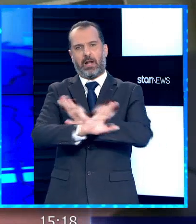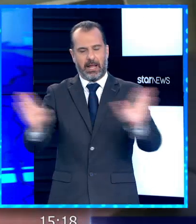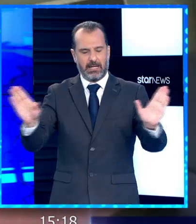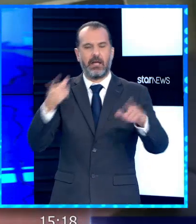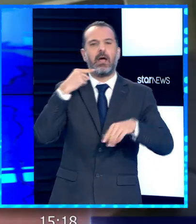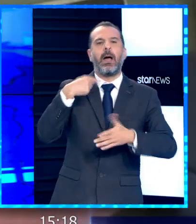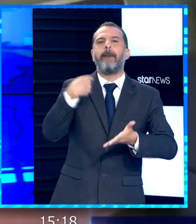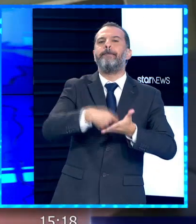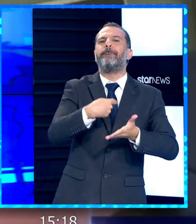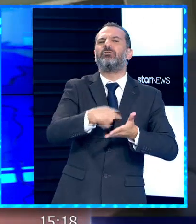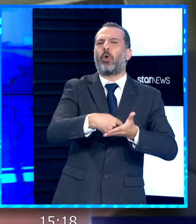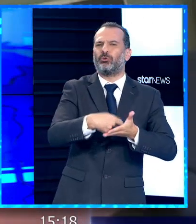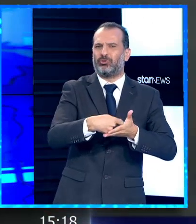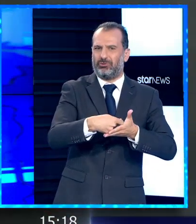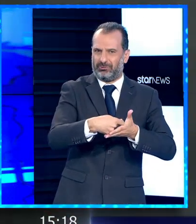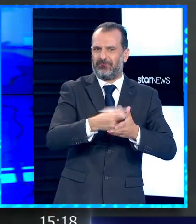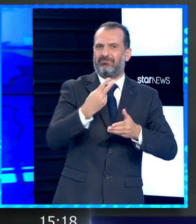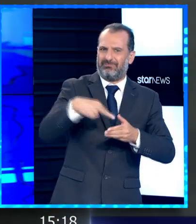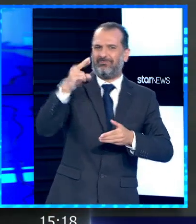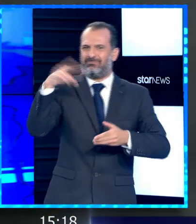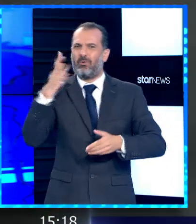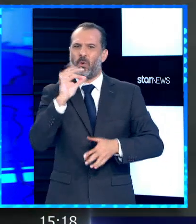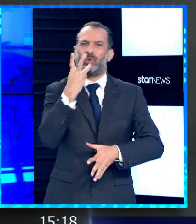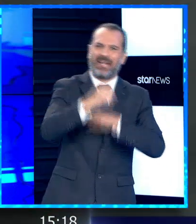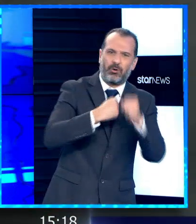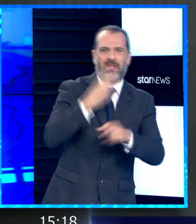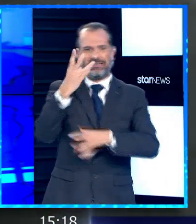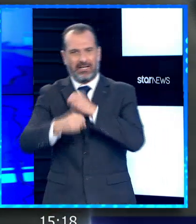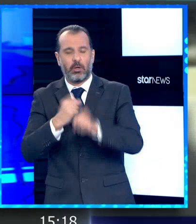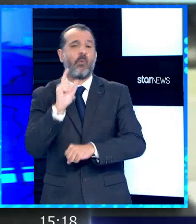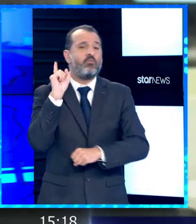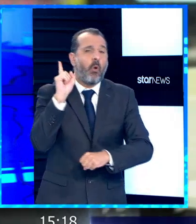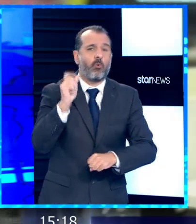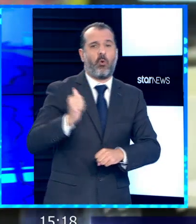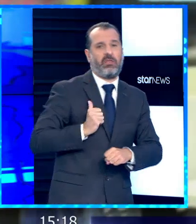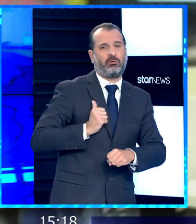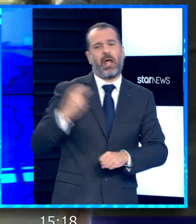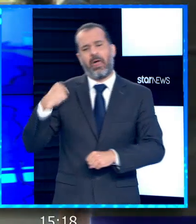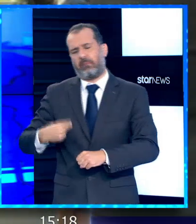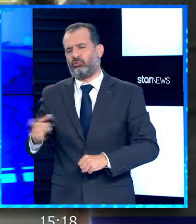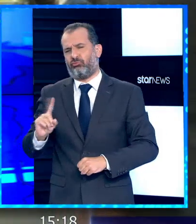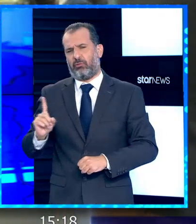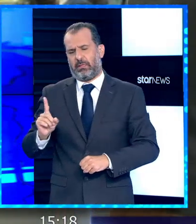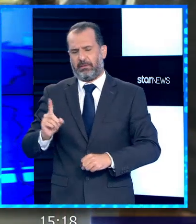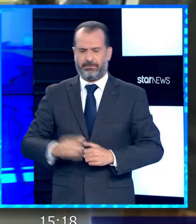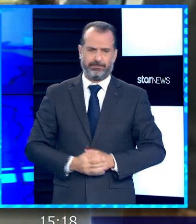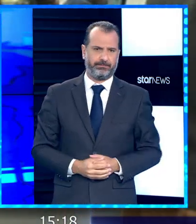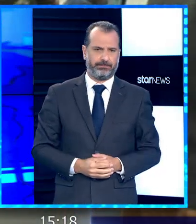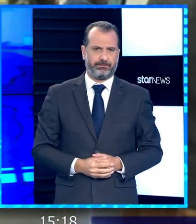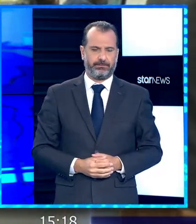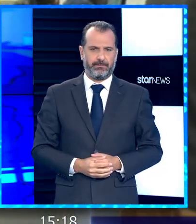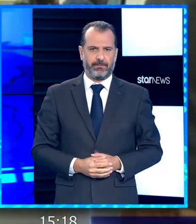προσάυξηση των μισθολογικών αποδοχών μέσω των τριετιών αφορά μόνο στον ιδιωτικό και όχι στο δημόσιο τομέα.